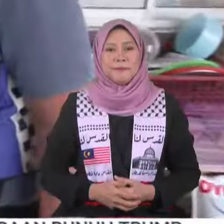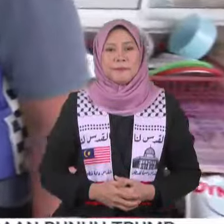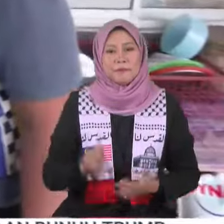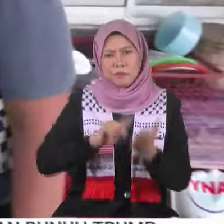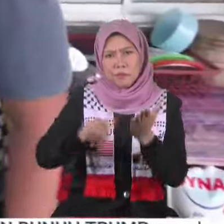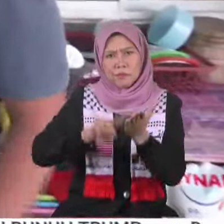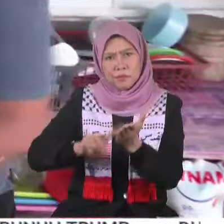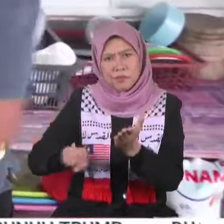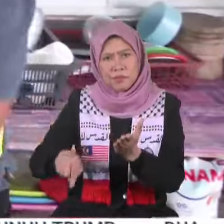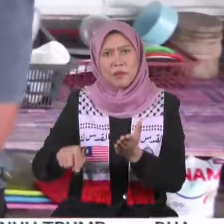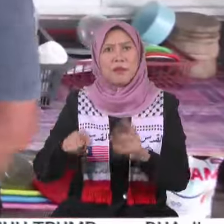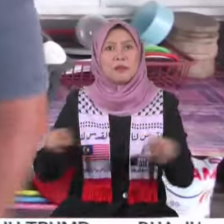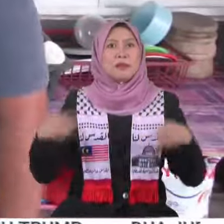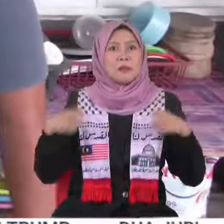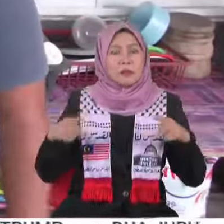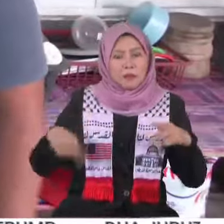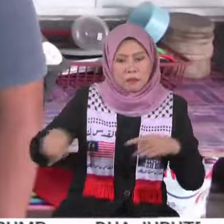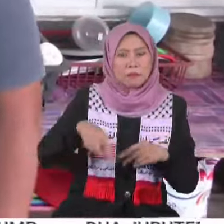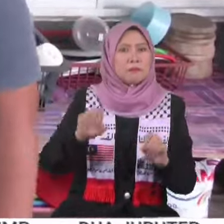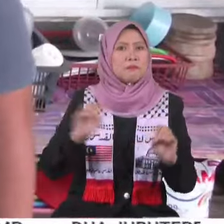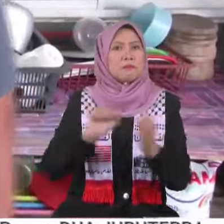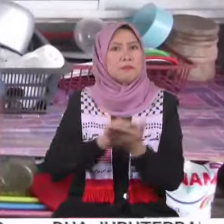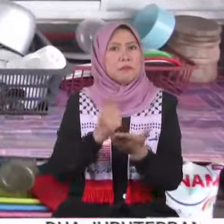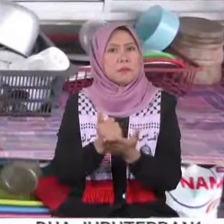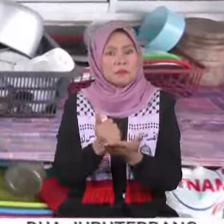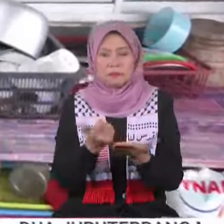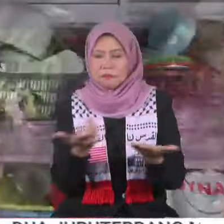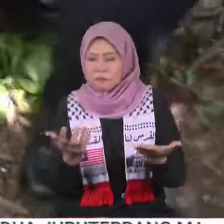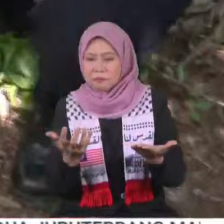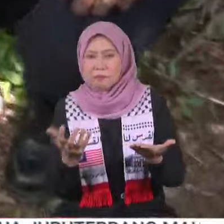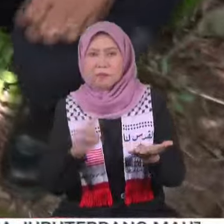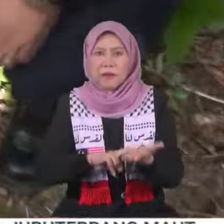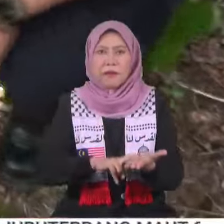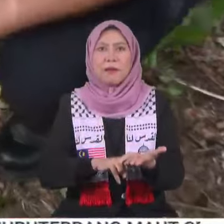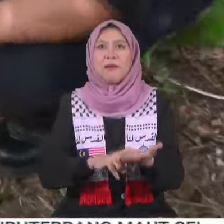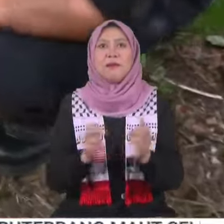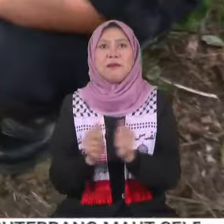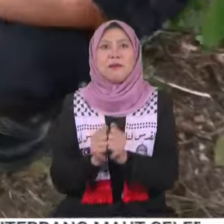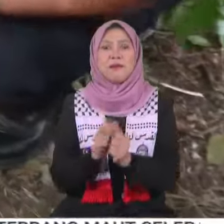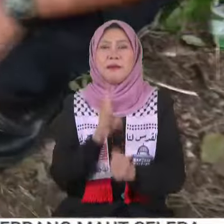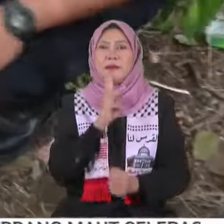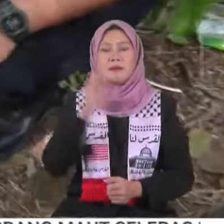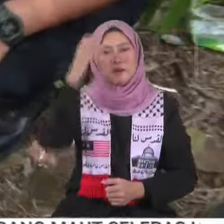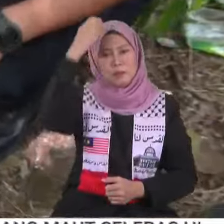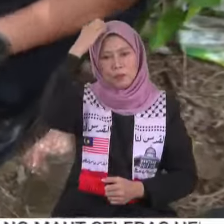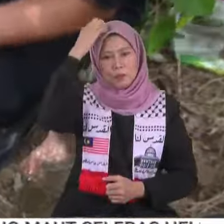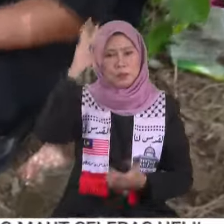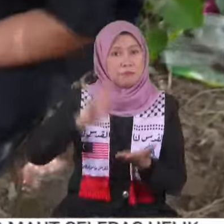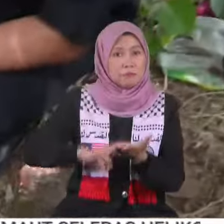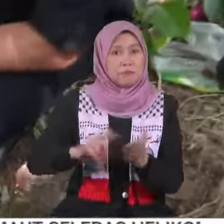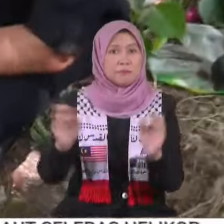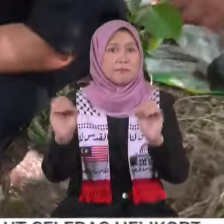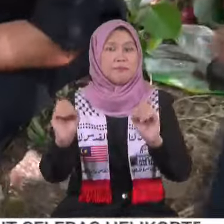Semakan juga mendapati premis tersebut tidak mempunyai akaun bekalan air yang sah berdaftar dengan Air Selangor.